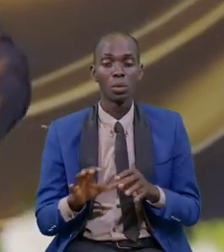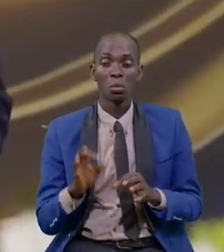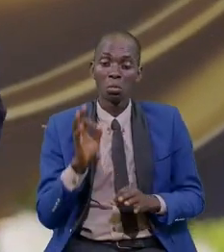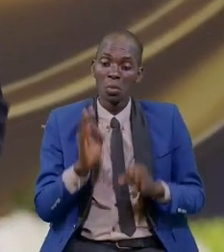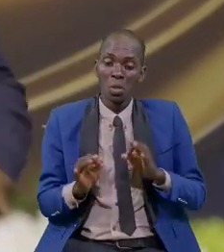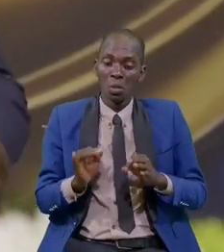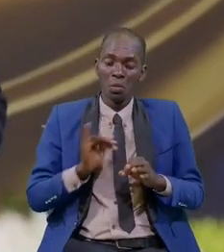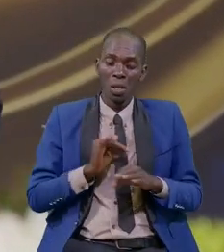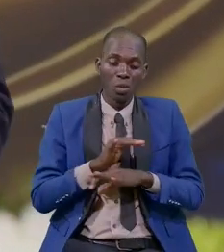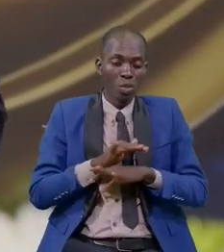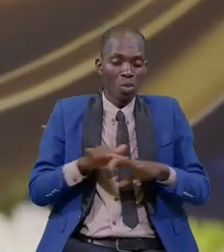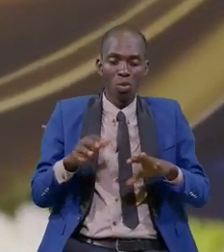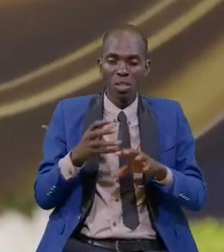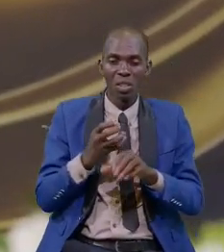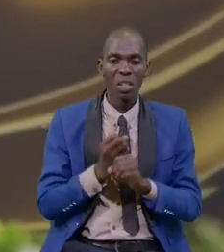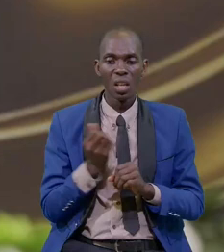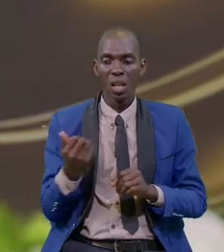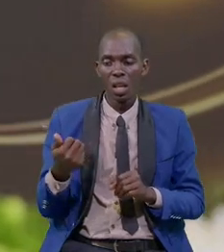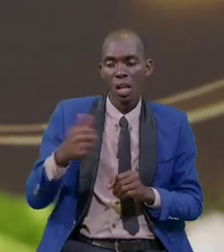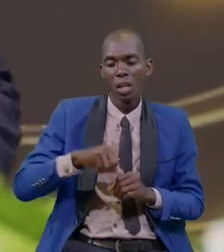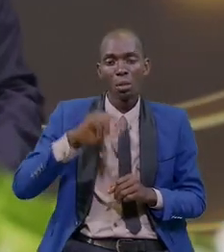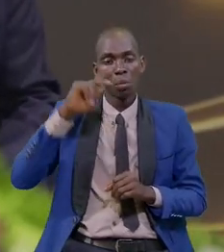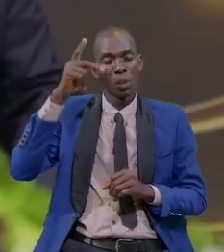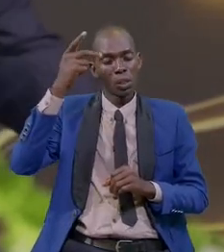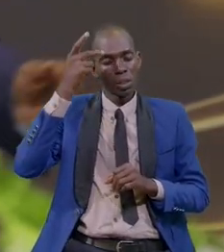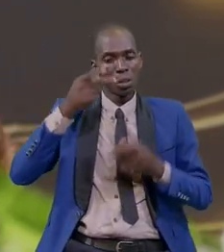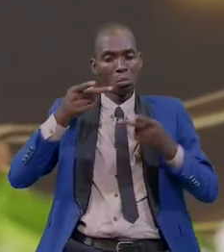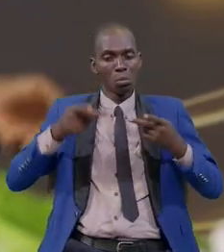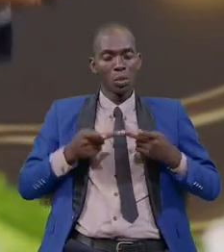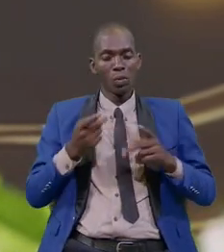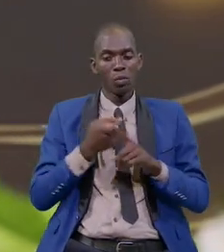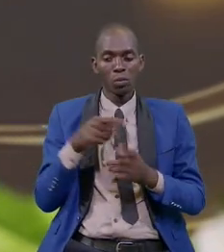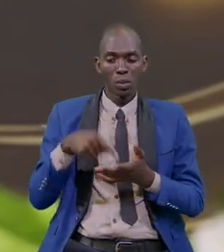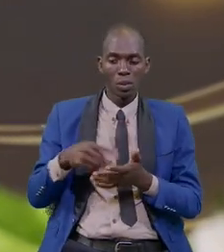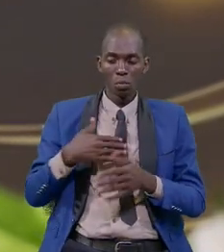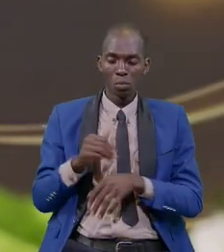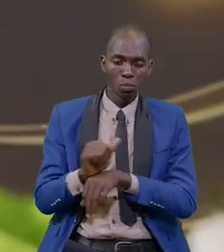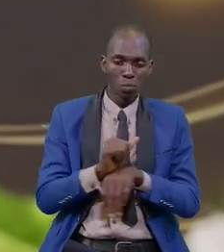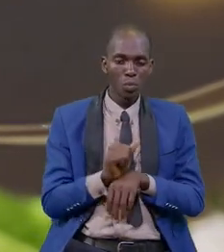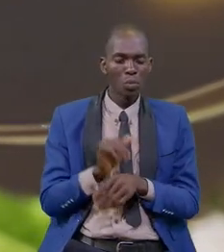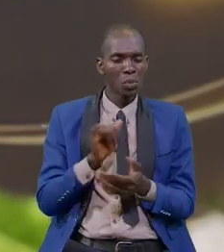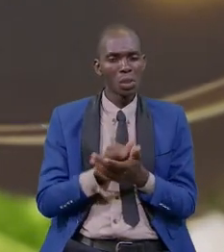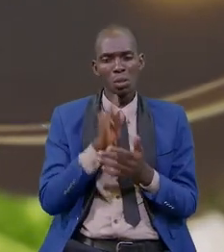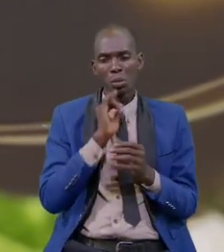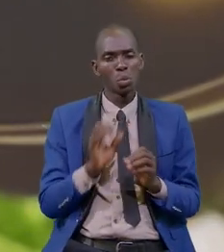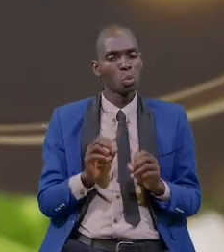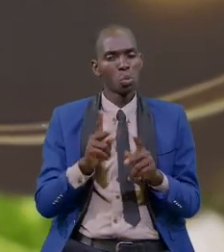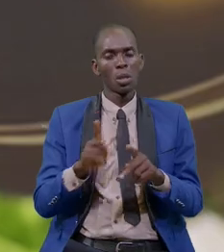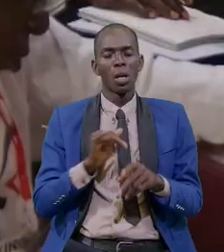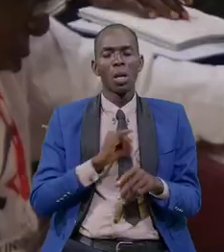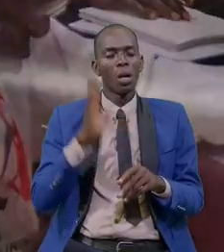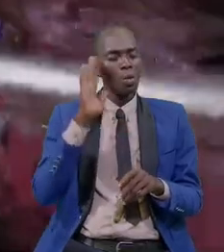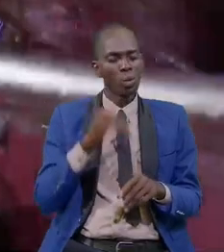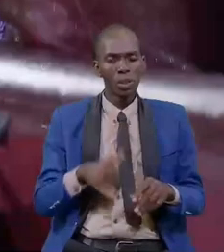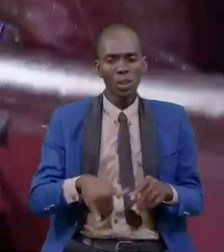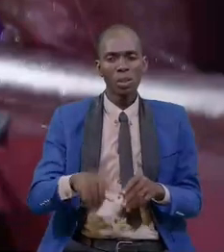pas de position, la position politique, ce n'est rien. Je vais encore le faire, encore. Je